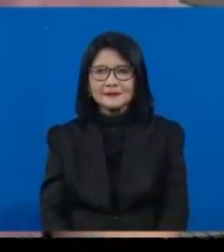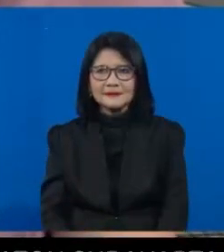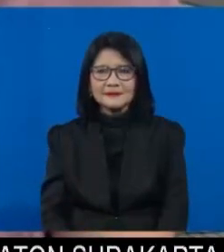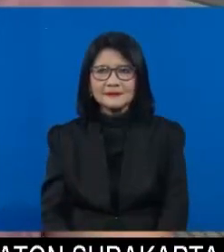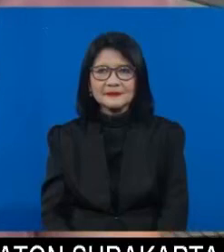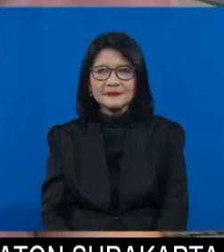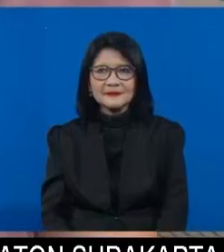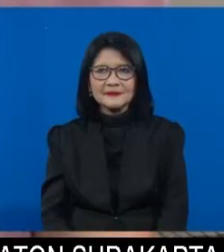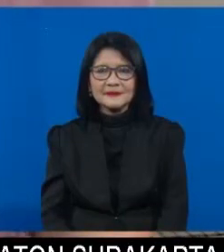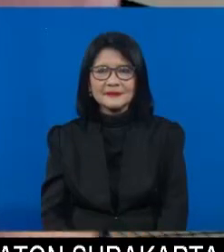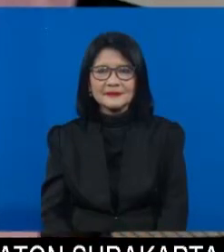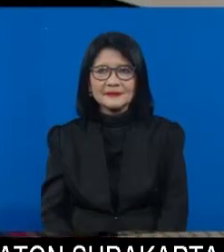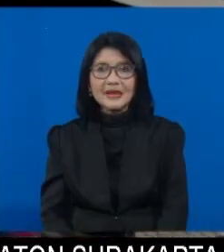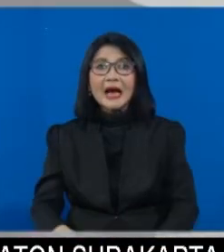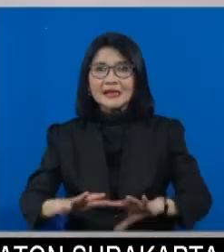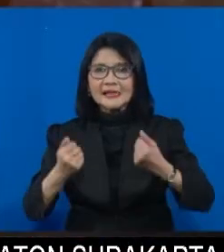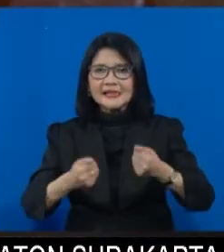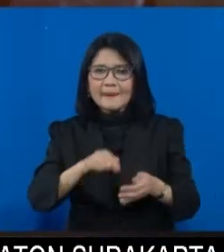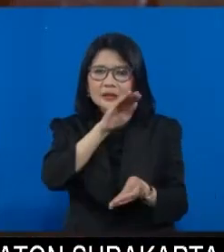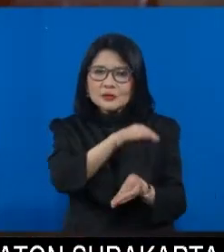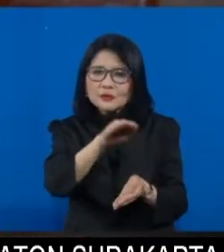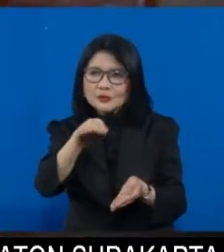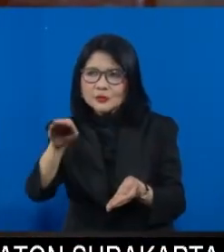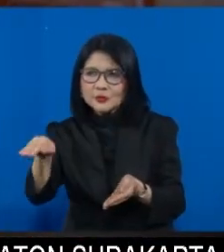siap disusun berarti ya, Pak ya? Iya. Oke.